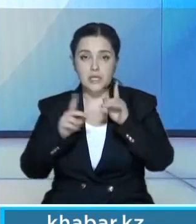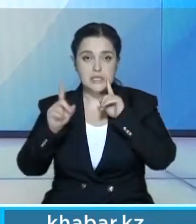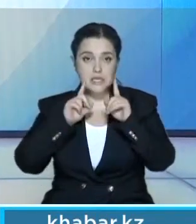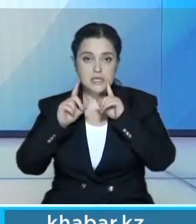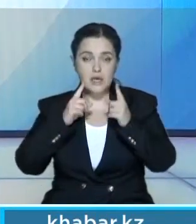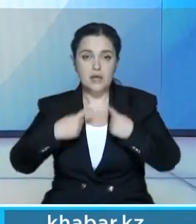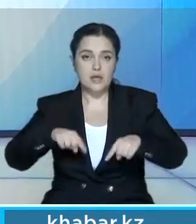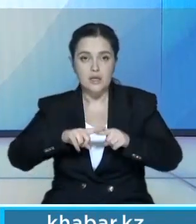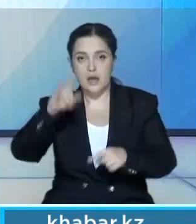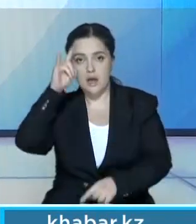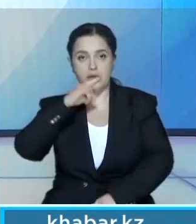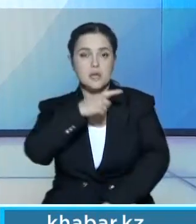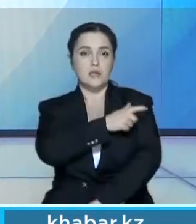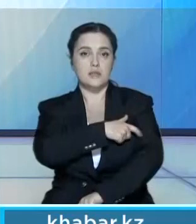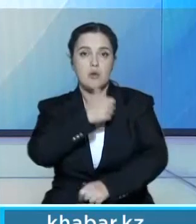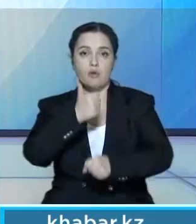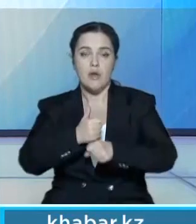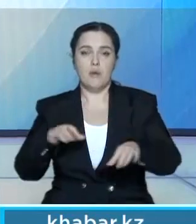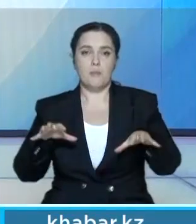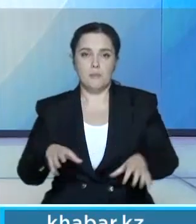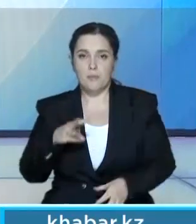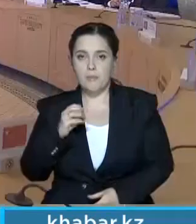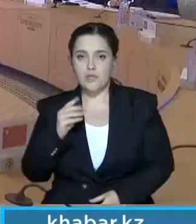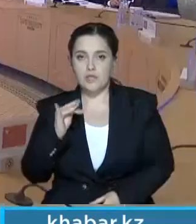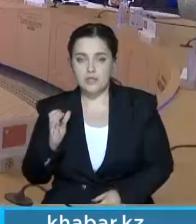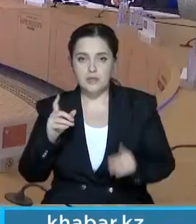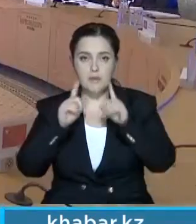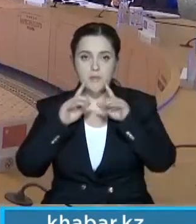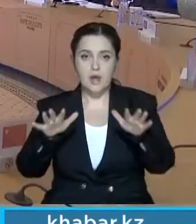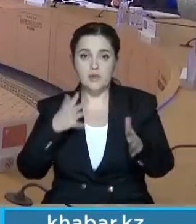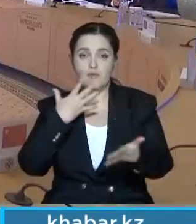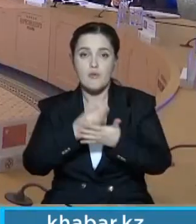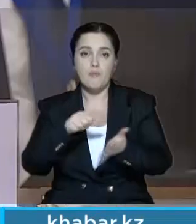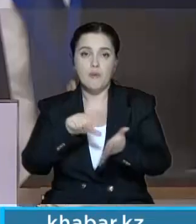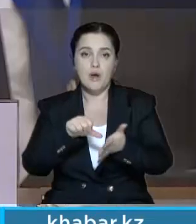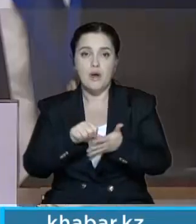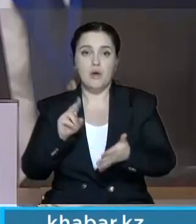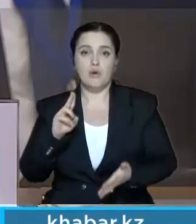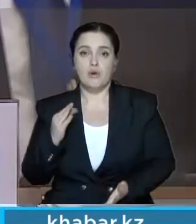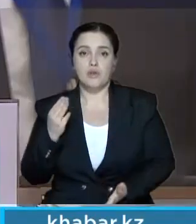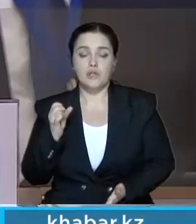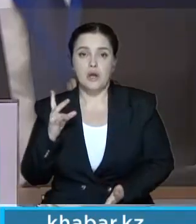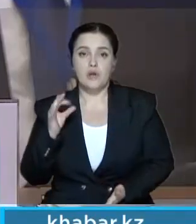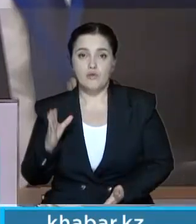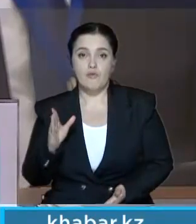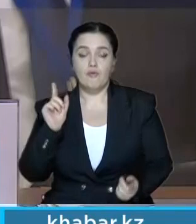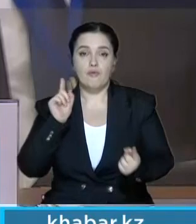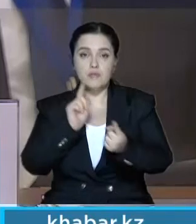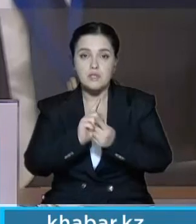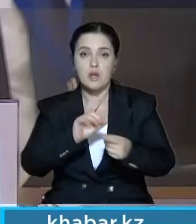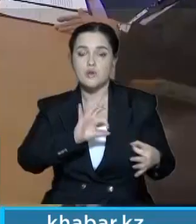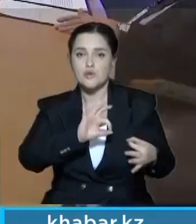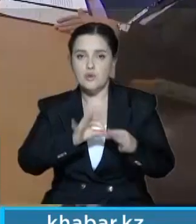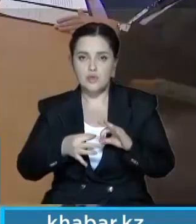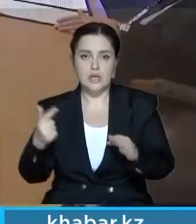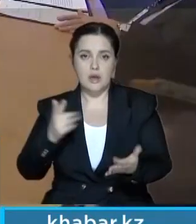организации. Казахстанскую делегацию возглавляет председатель Мажилиса парламента. В своем выступлении Ерлан Кошанов отметил, что встреча проходит в условиях